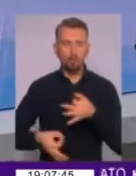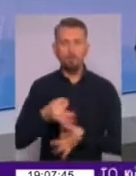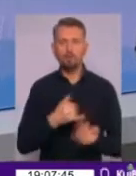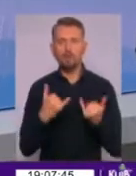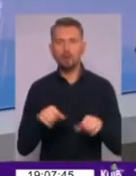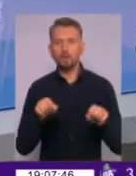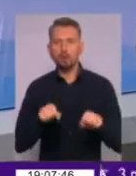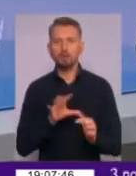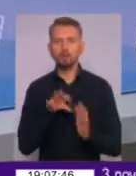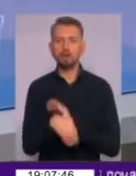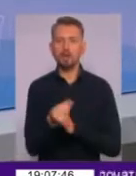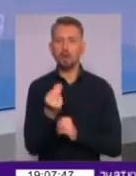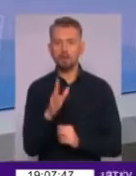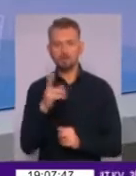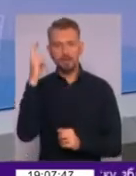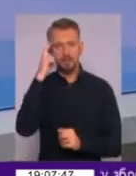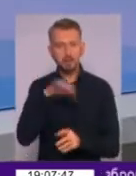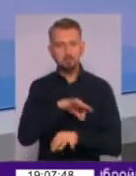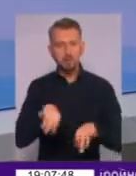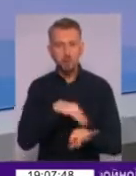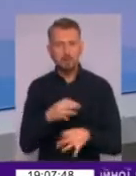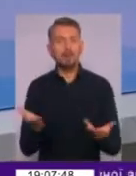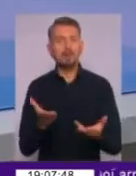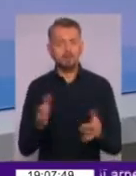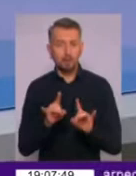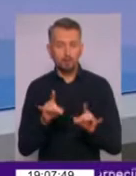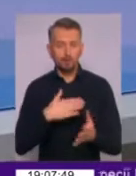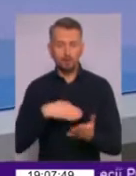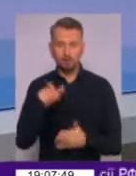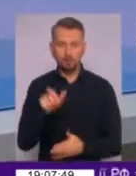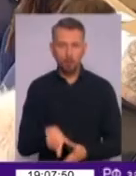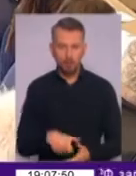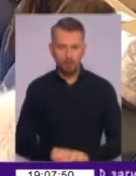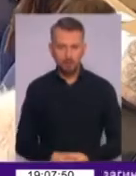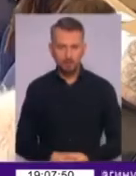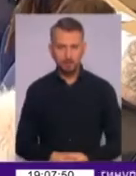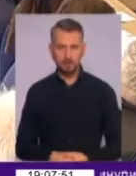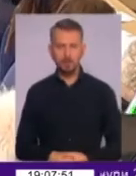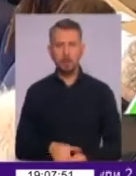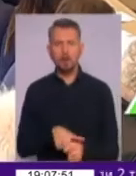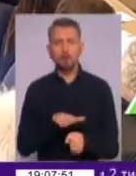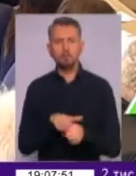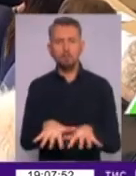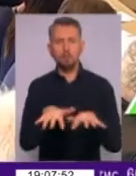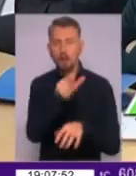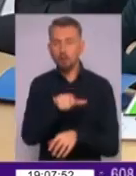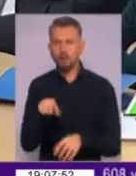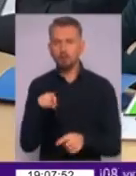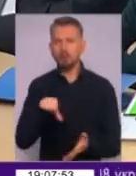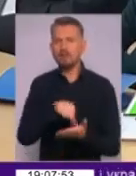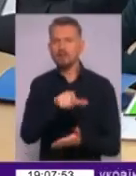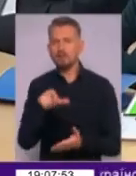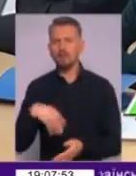можливості вкладання грошей у київські проекти, які саме розкаже Іванна Біличенко. Повна зала людей. Тут представники